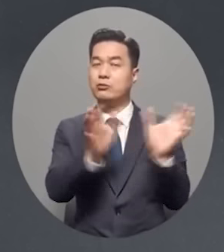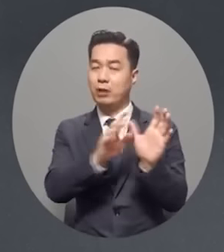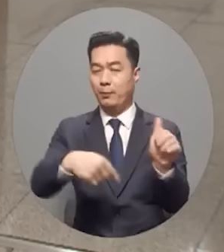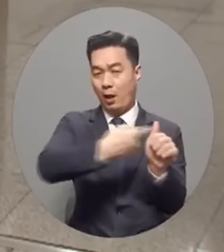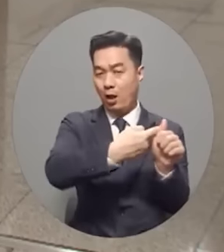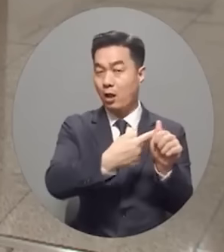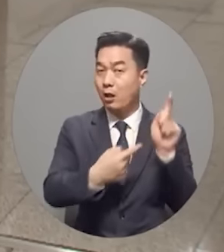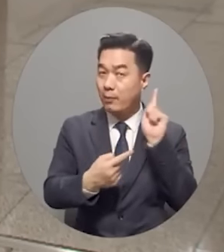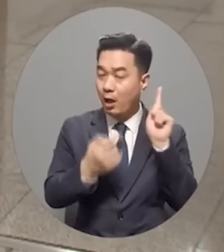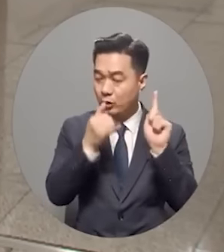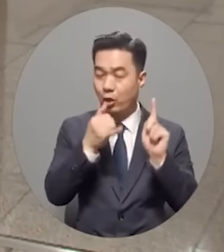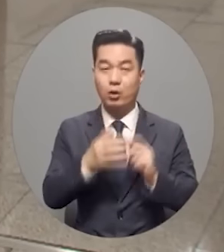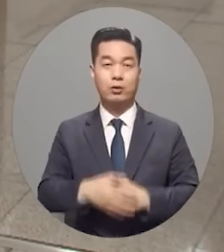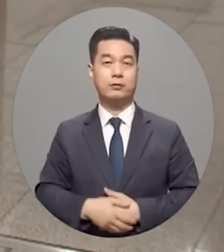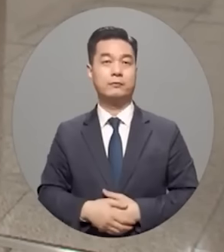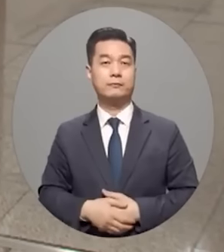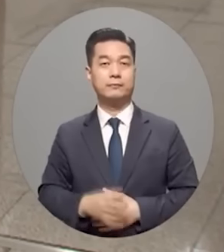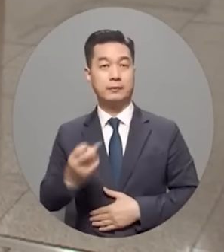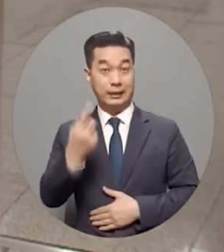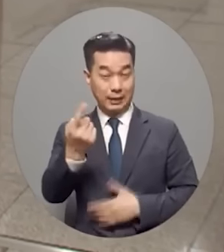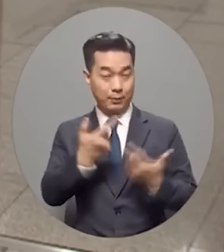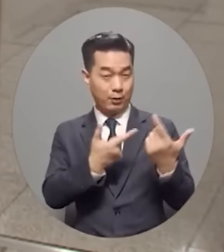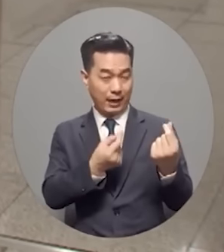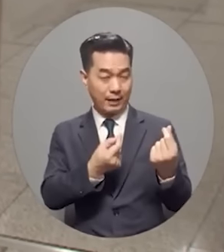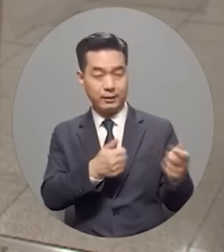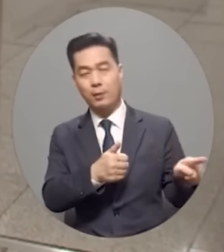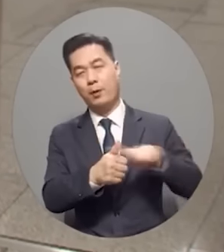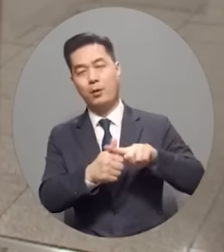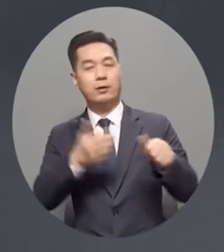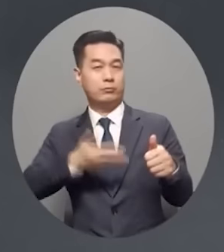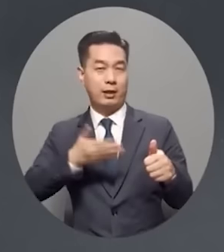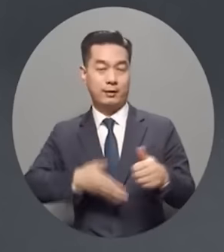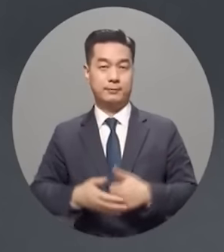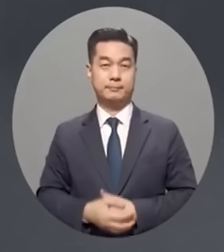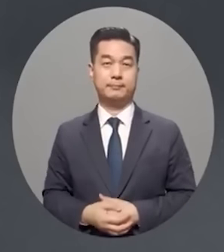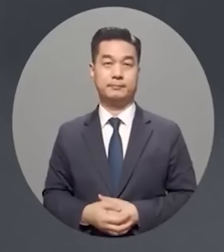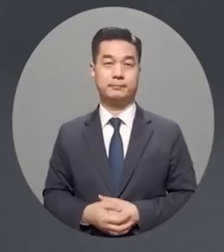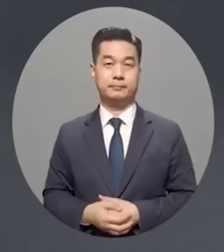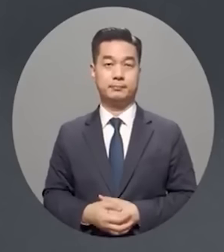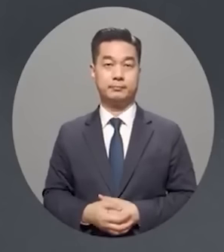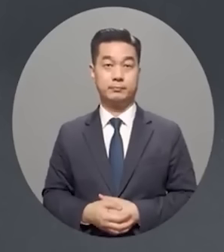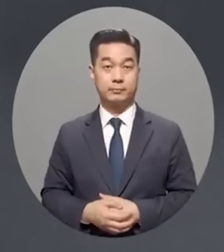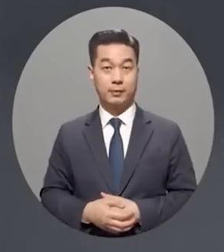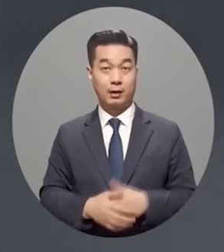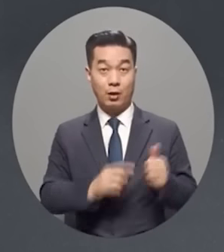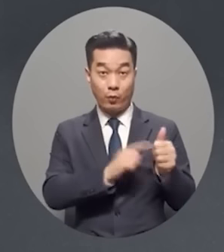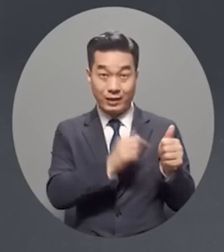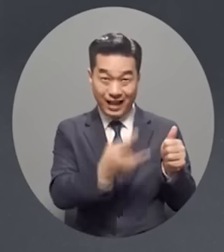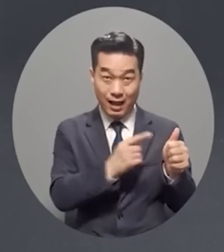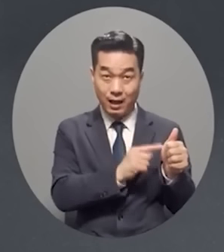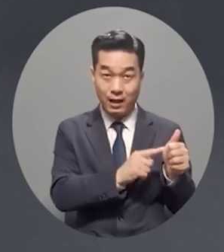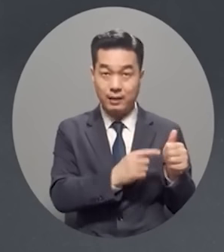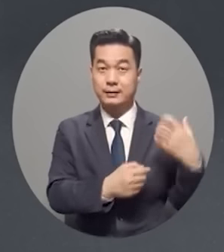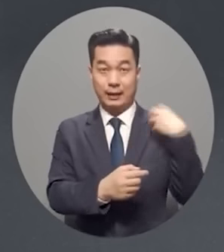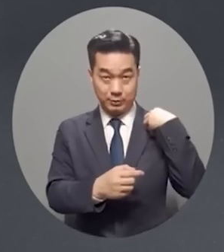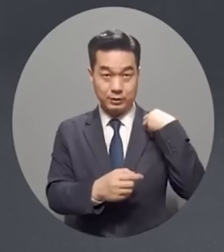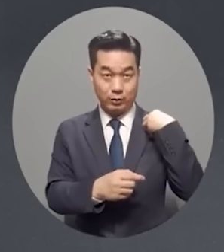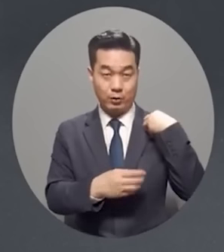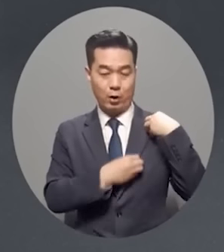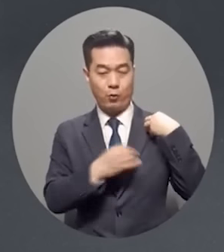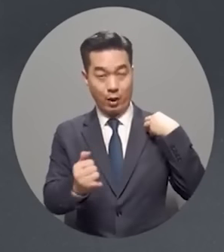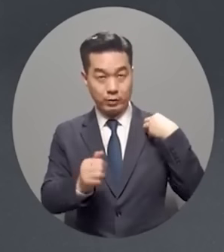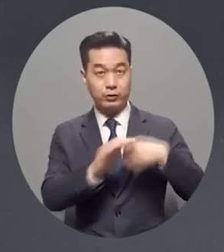쪽으로 다시 한번 같은 편이 돼달라고 부탁합니다. 우리 책임지고 들은